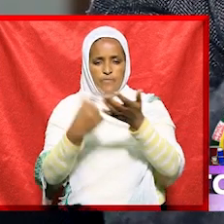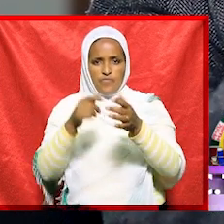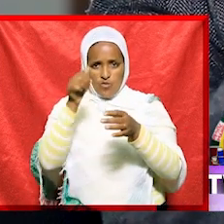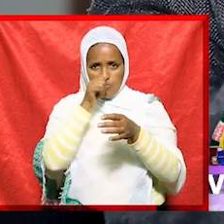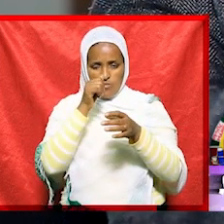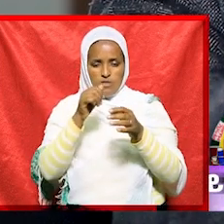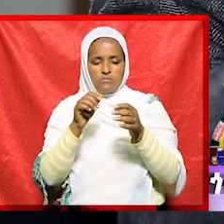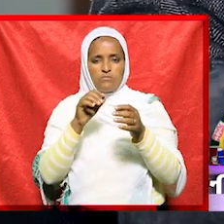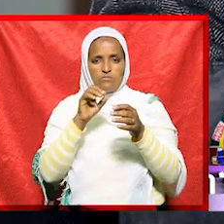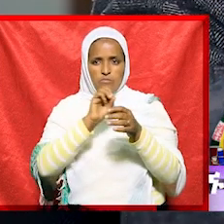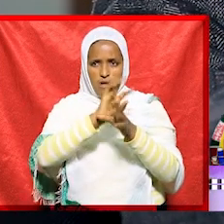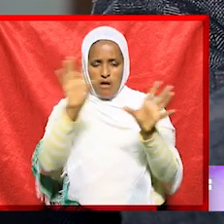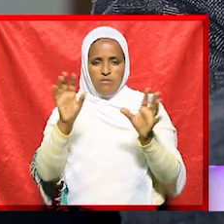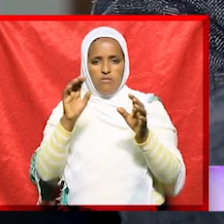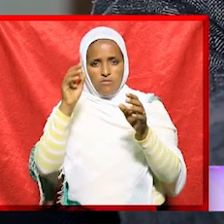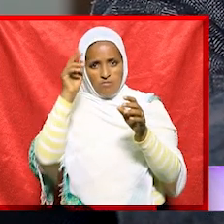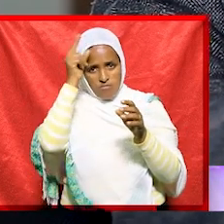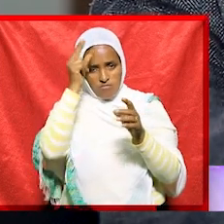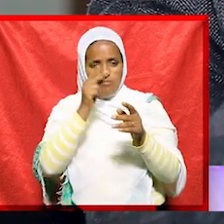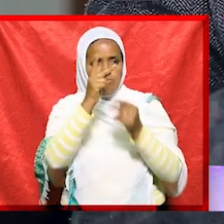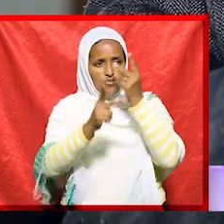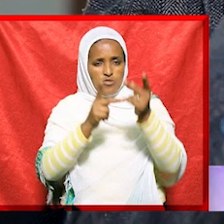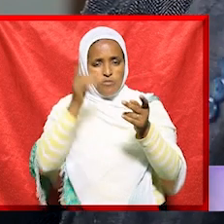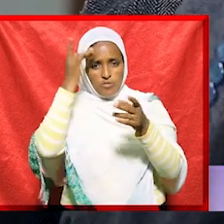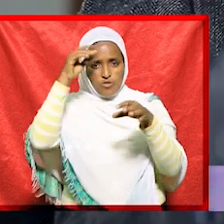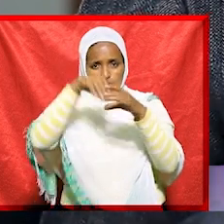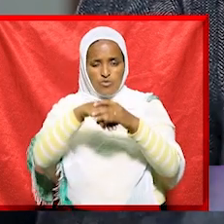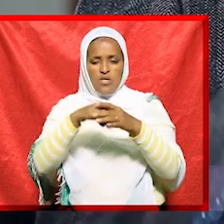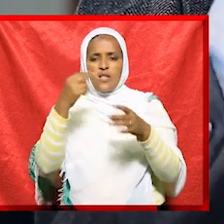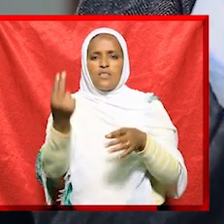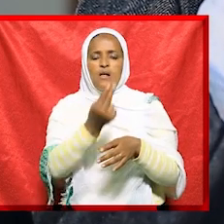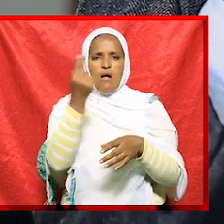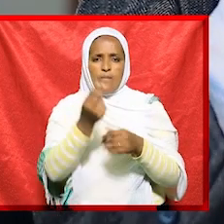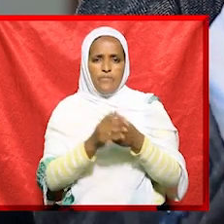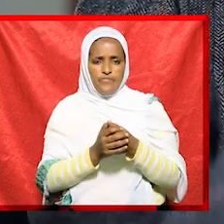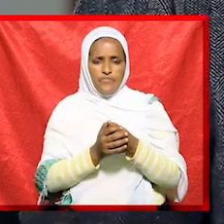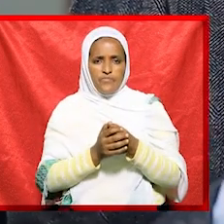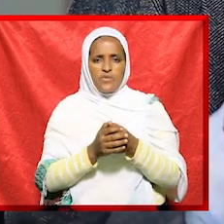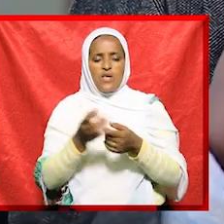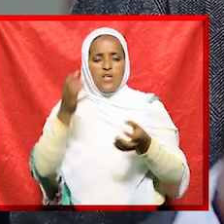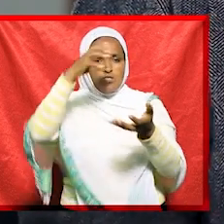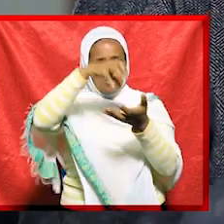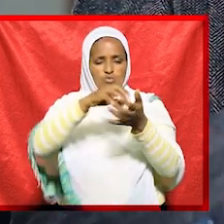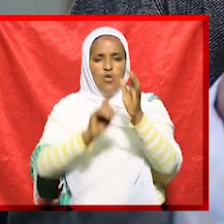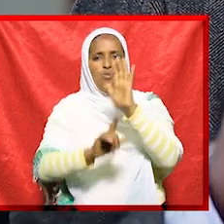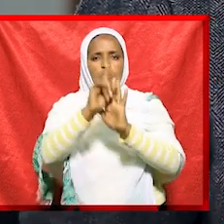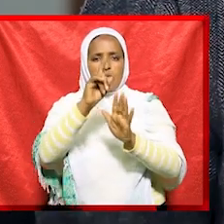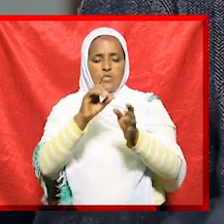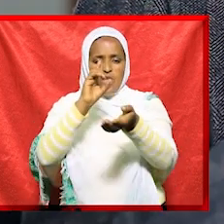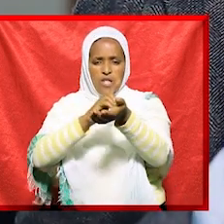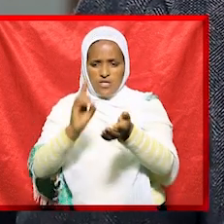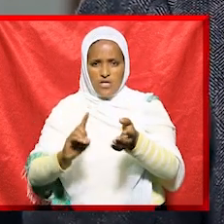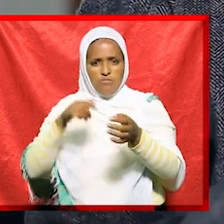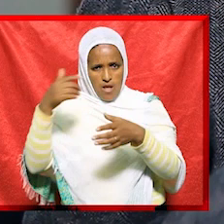አሁን የባህልና የቱሪዝም ሚኒስቴር ውስጥ የጠቃሚ እሴቶች አጎልባች